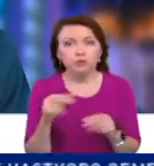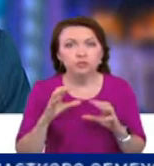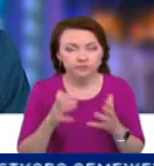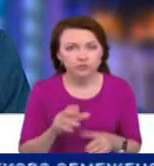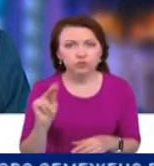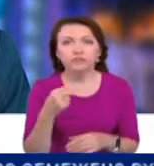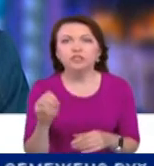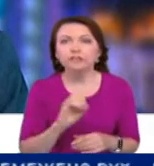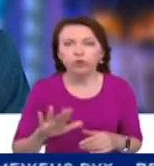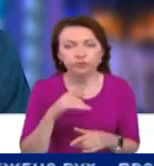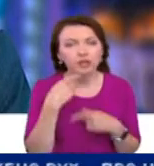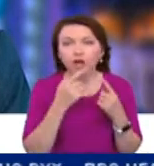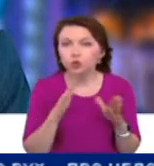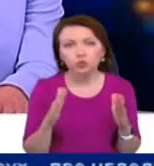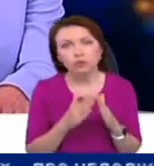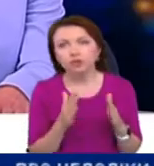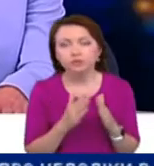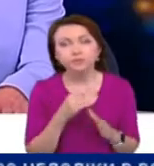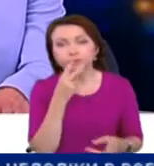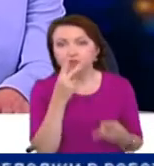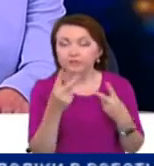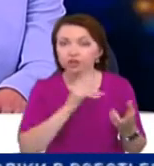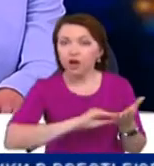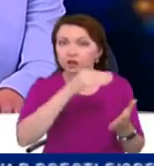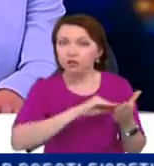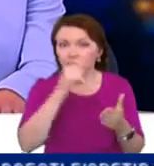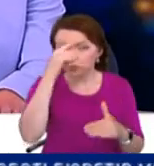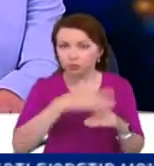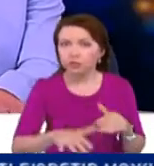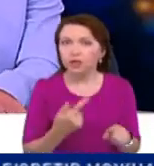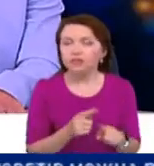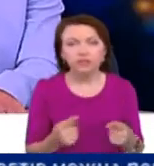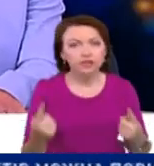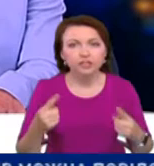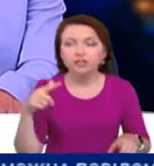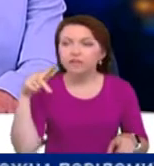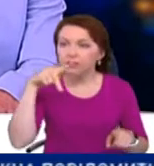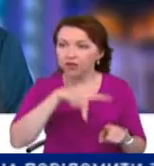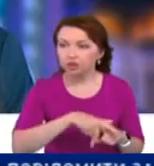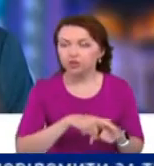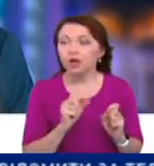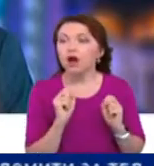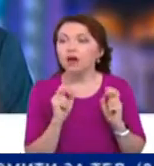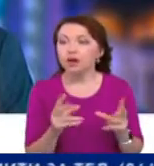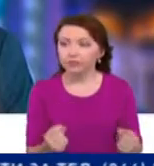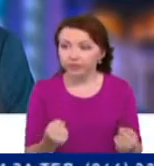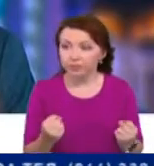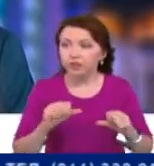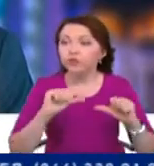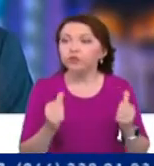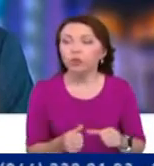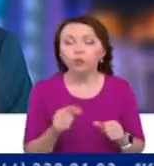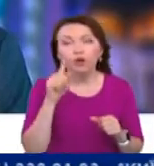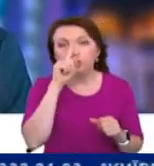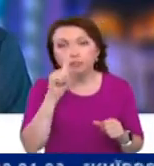кажу домашній, не домашній, але просто дивлячись на календар, розумію, що це дуже велике навантаження. І як втримати форму, щоб вона